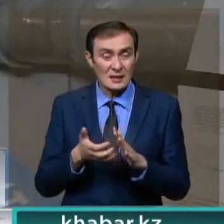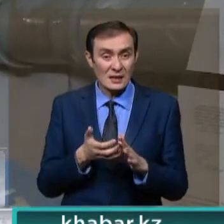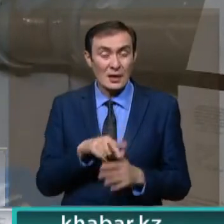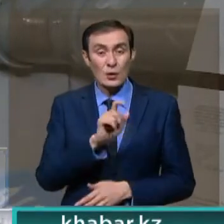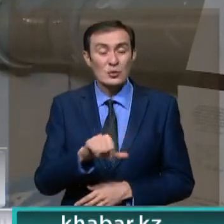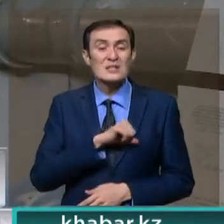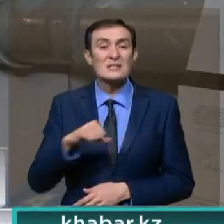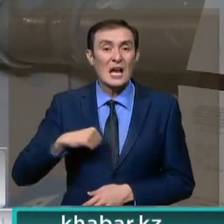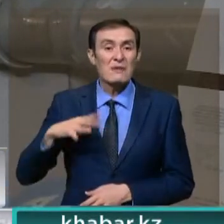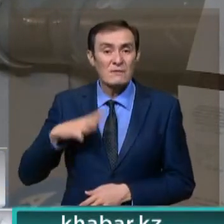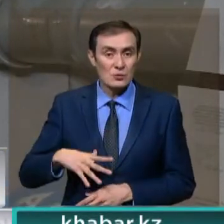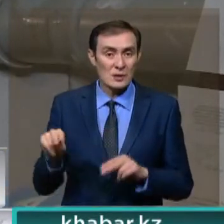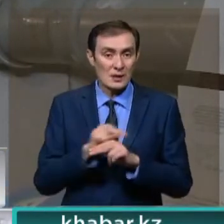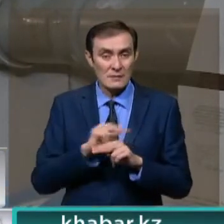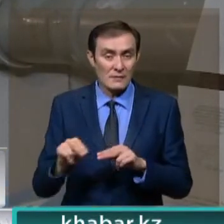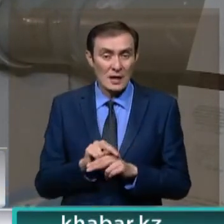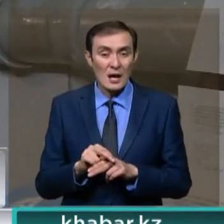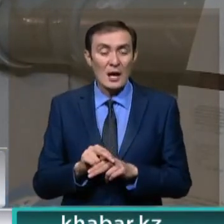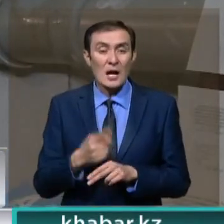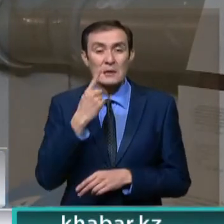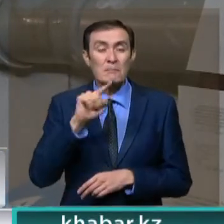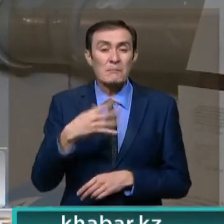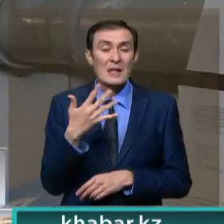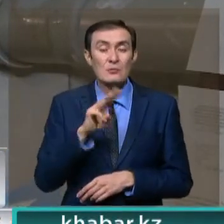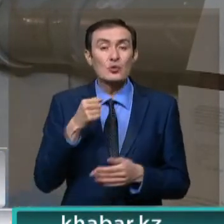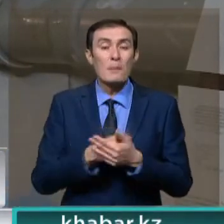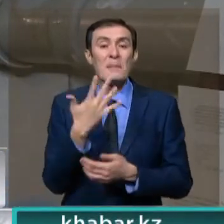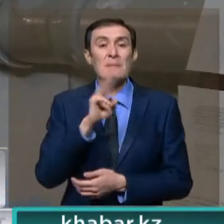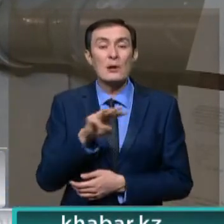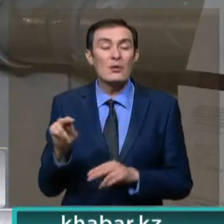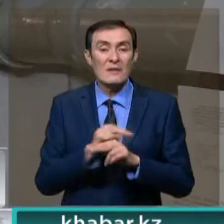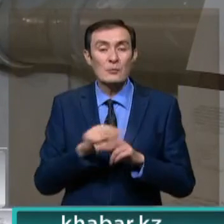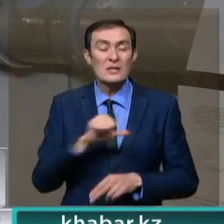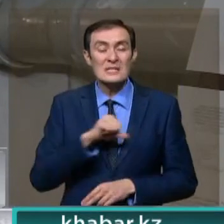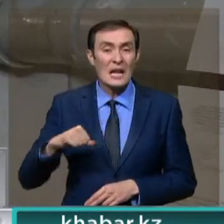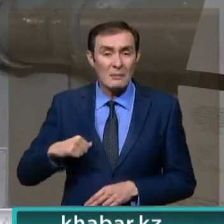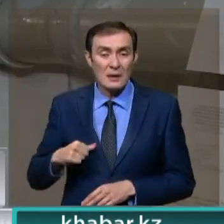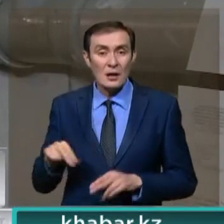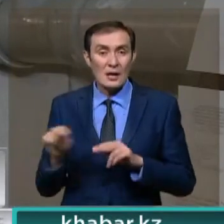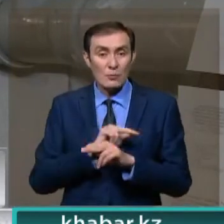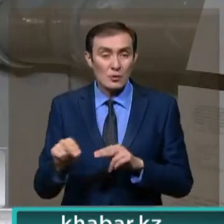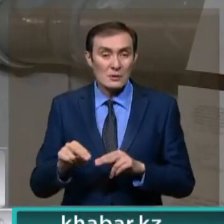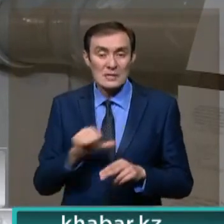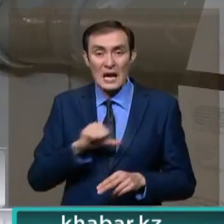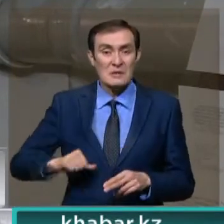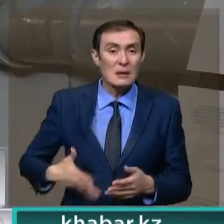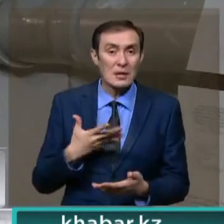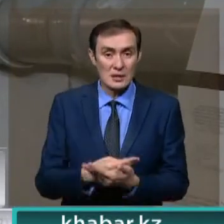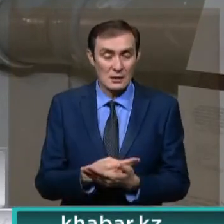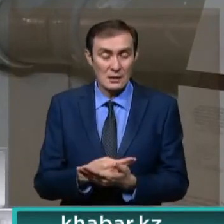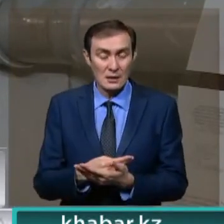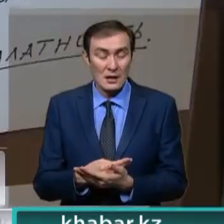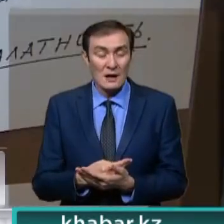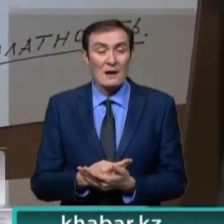жители сами проводят. От 1,5 миллиона до 5 миллионов люди вложились на ремонт.